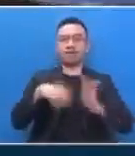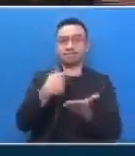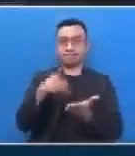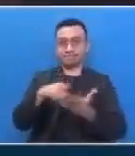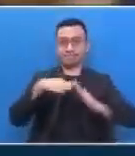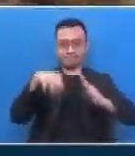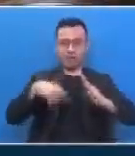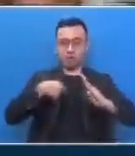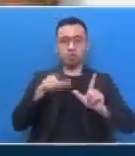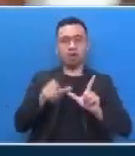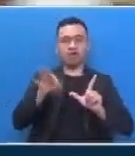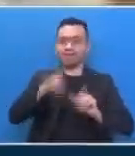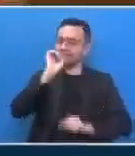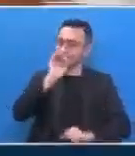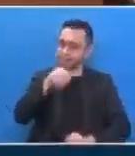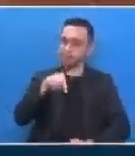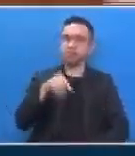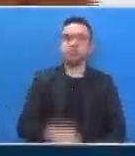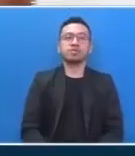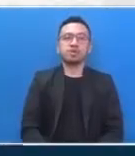rumahika Jawa Tengah